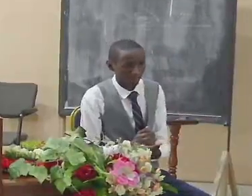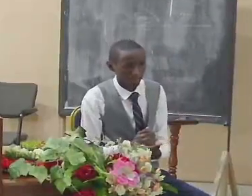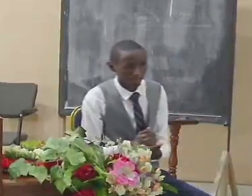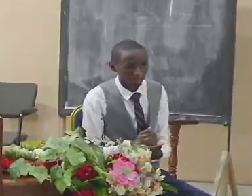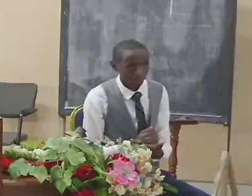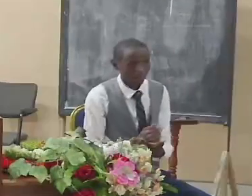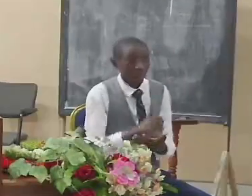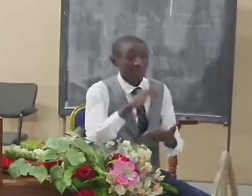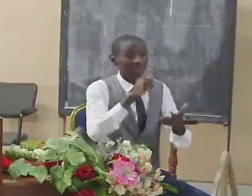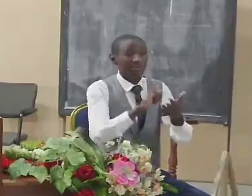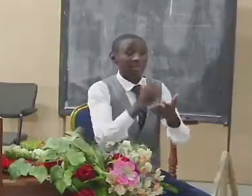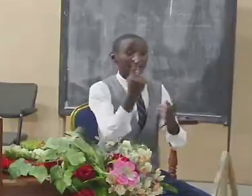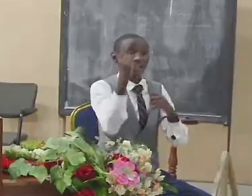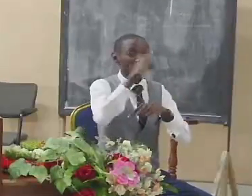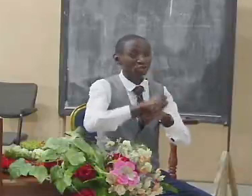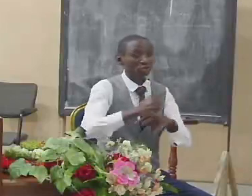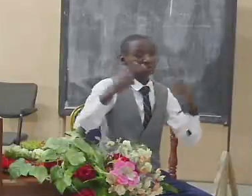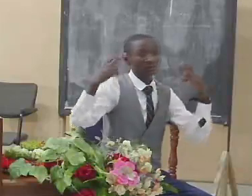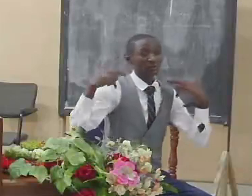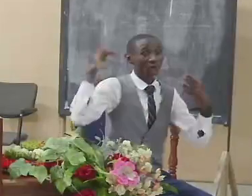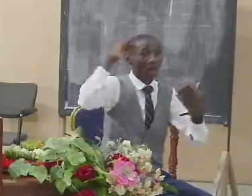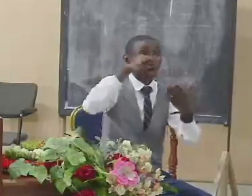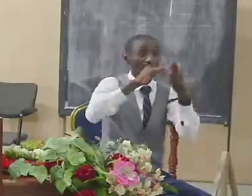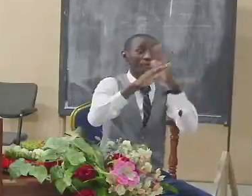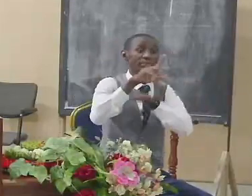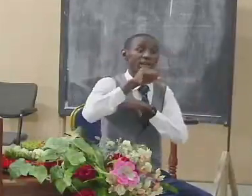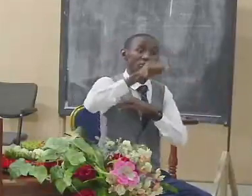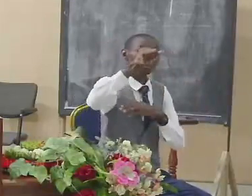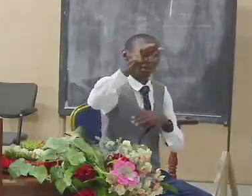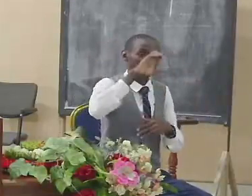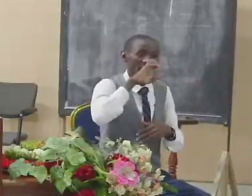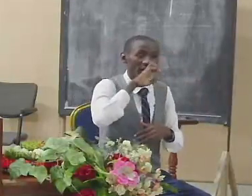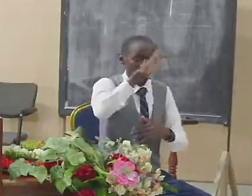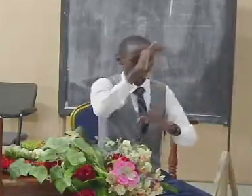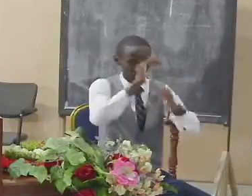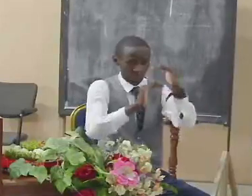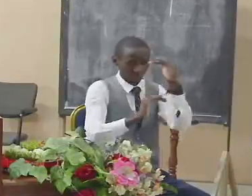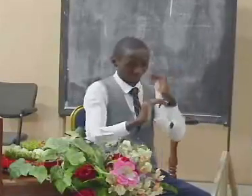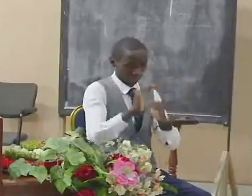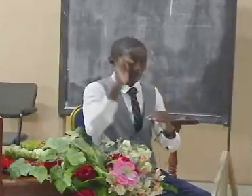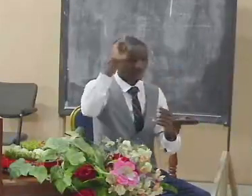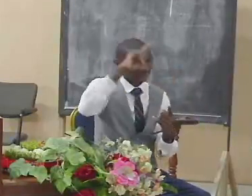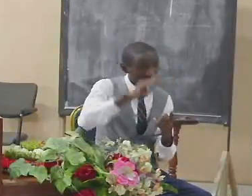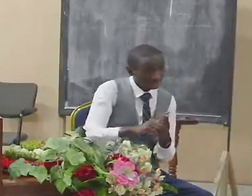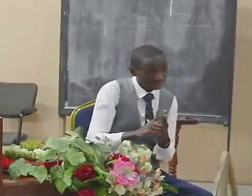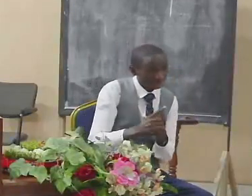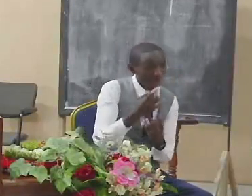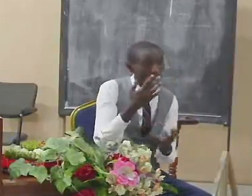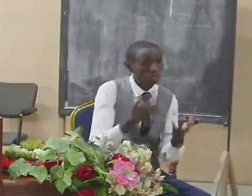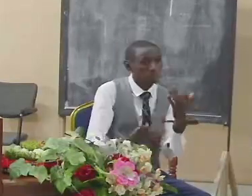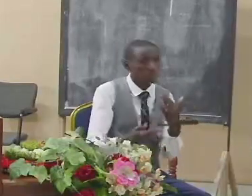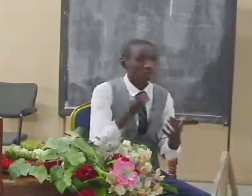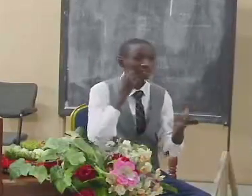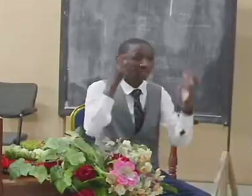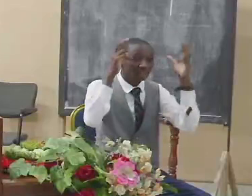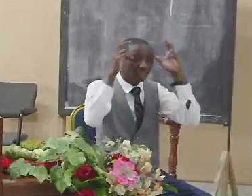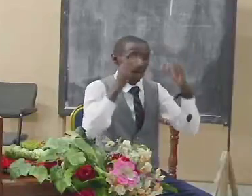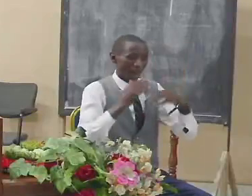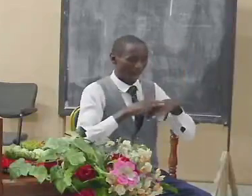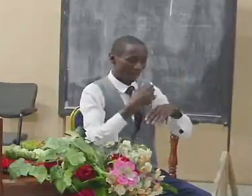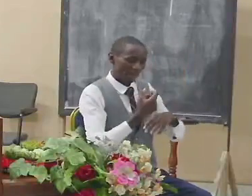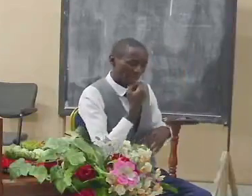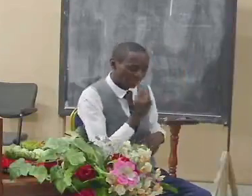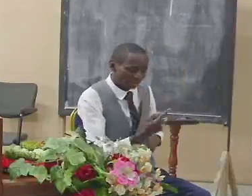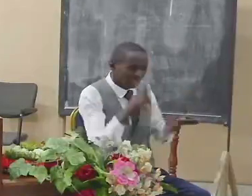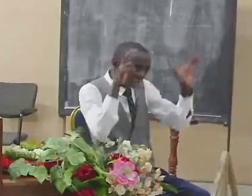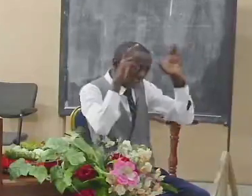C'est un jour de victoire. Ni siku ya ushindi. Mais lui-même il est descendu. Yeye mwenyewe alishuka. Jusqu'au séjour des morts. Mpaka kule mwa Satan. Akasema